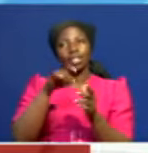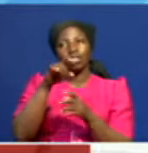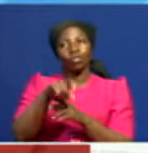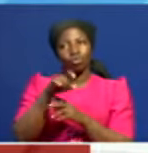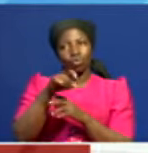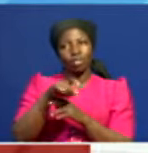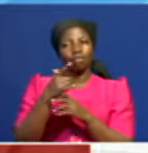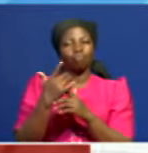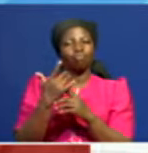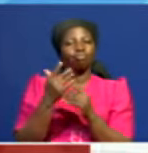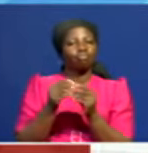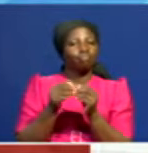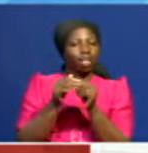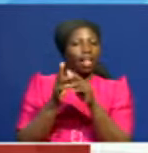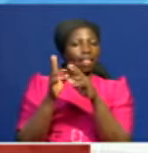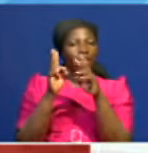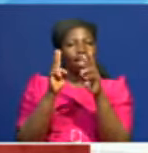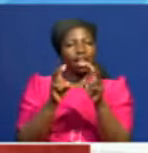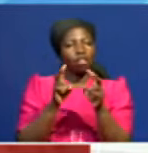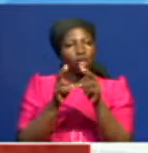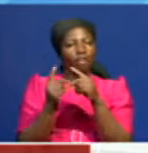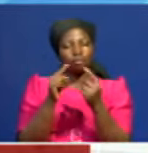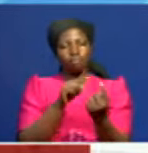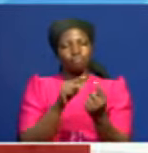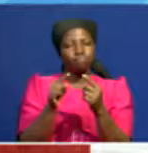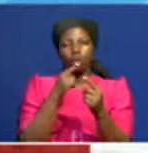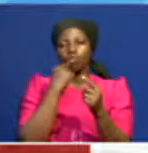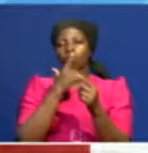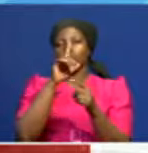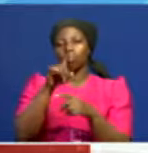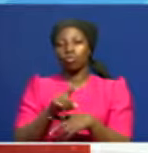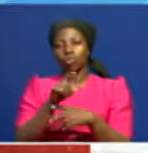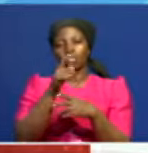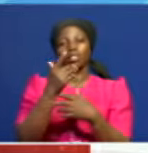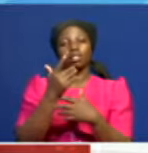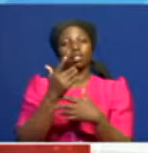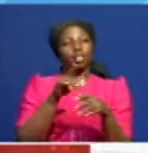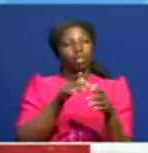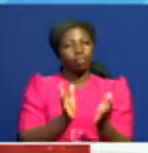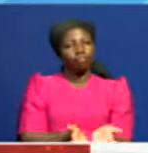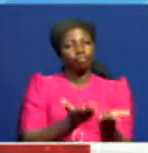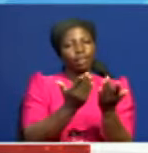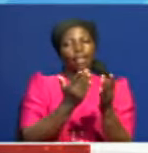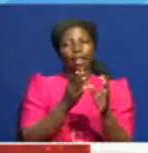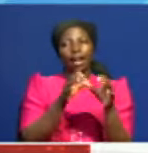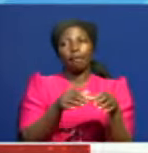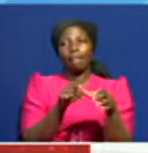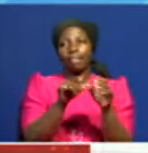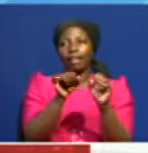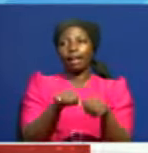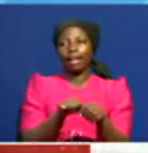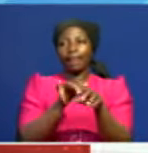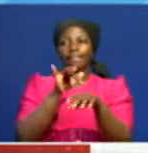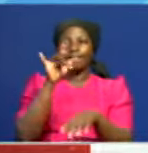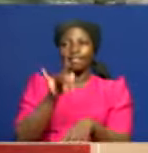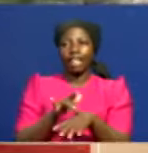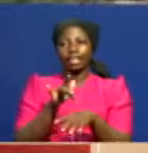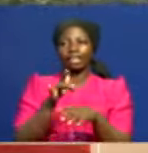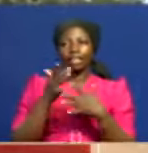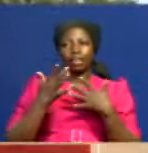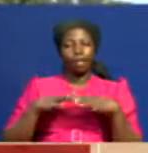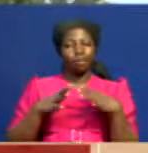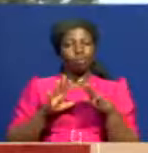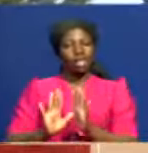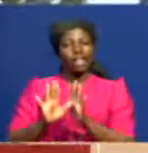sukari kutasambaratisha juhudi za kuifufua na kuwafanya wakulima kuishi katika hali ya umaskini.